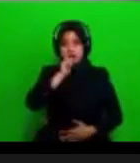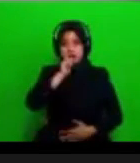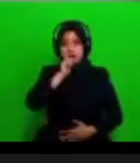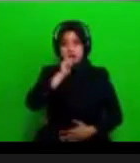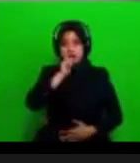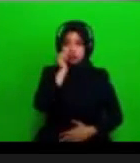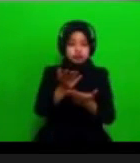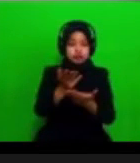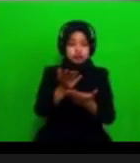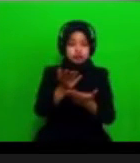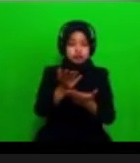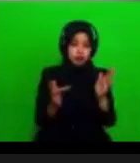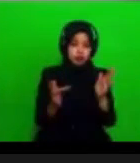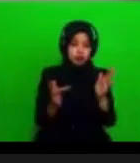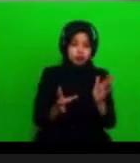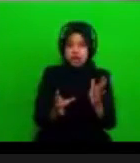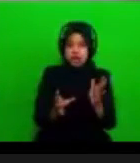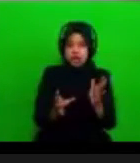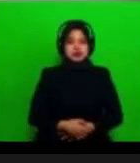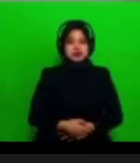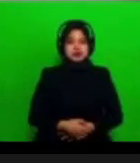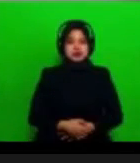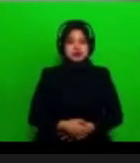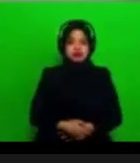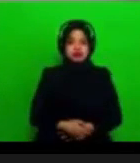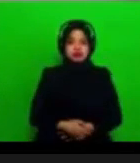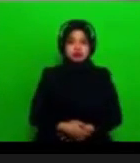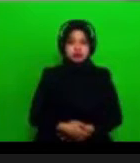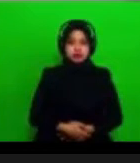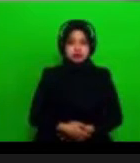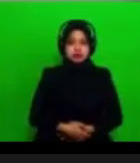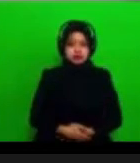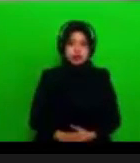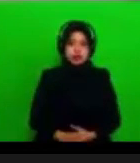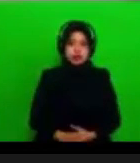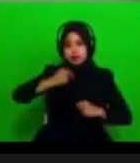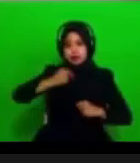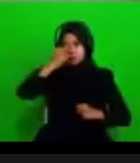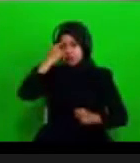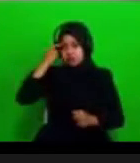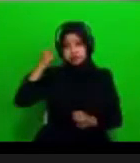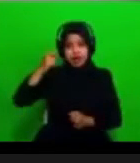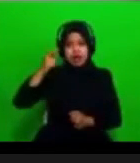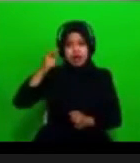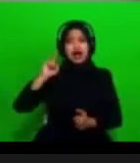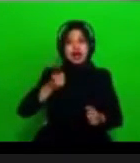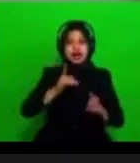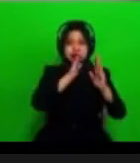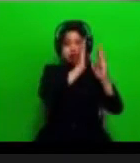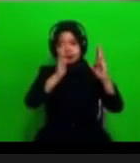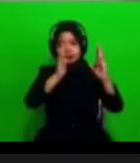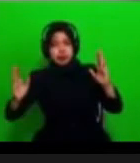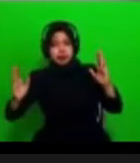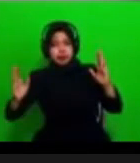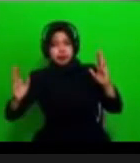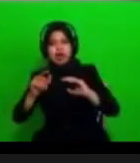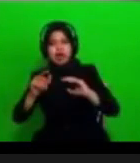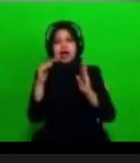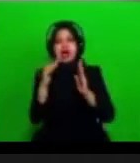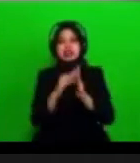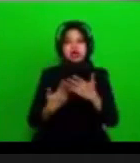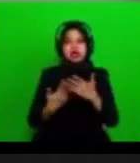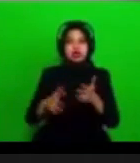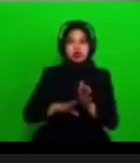Ibu hadirin peserta webinar yang berbahagia, Merdeka Belajar, rangkaian episode Merdeka Belajar,